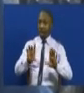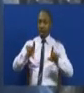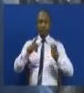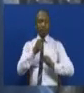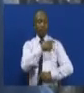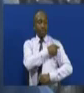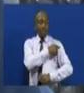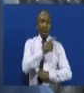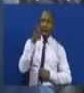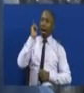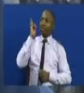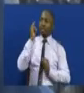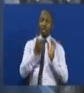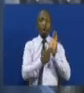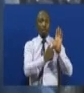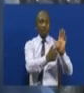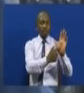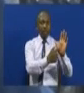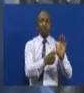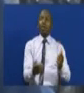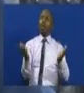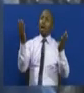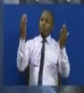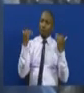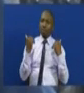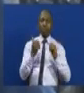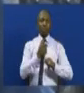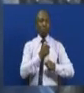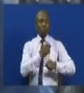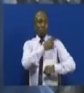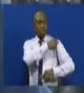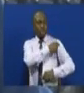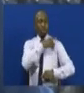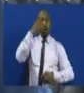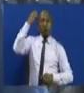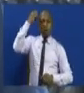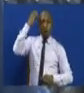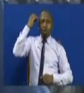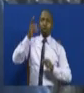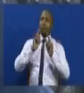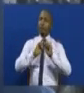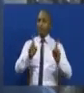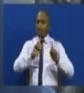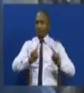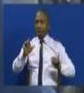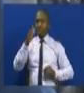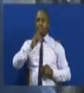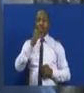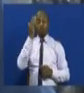asili zimeonyesha kwamba zinaweza kutibu maradhi mengi. Lakini kama unavyojua, duniani